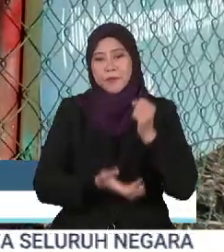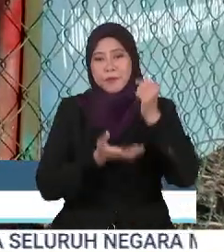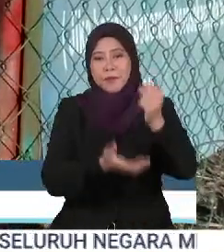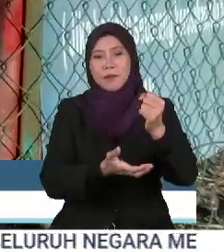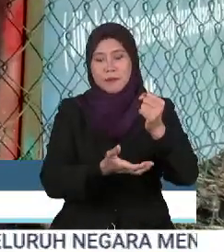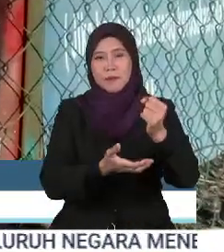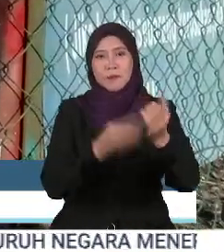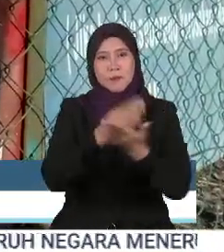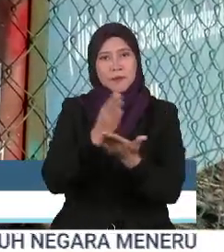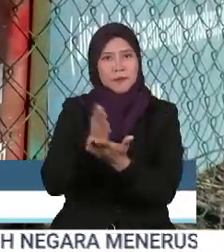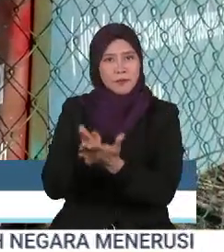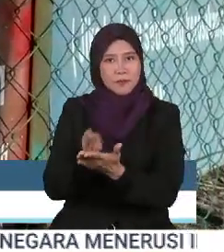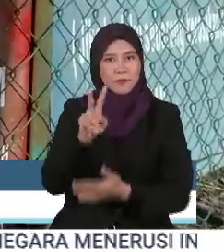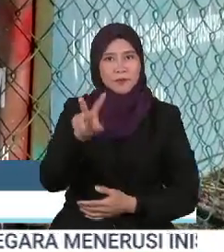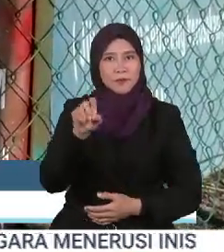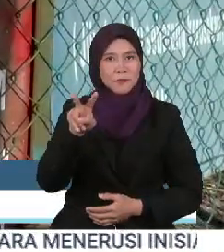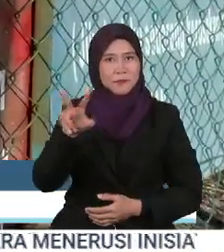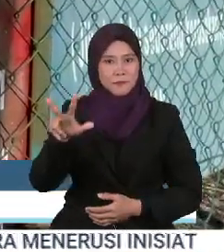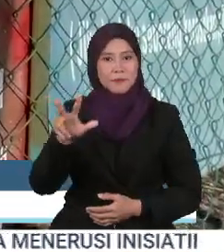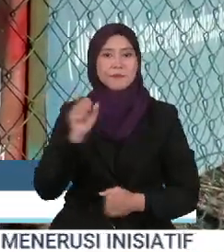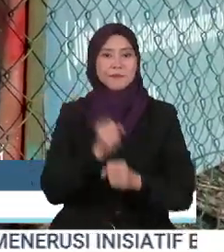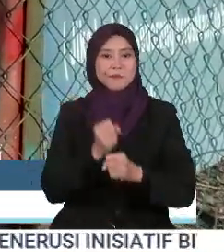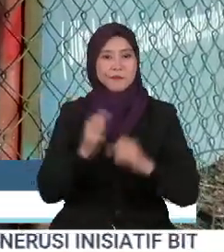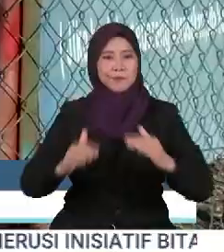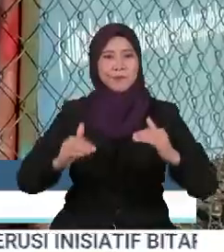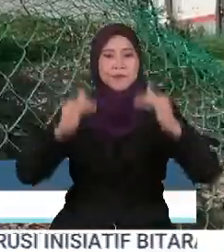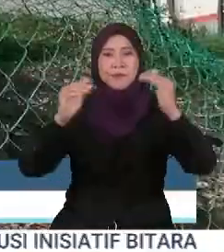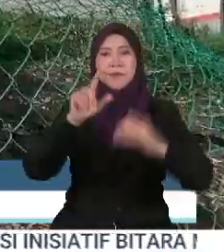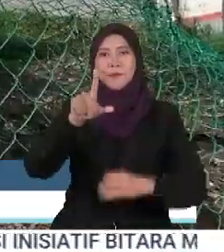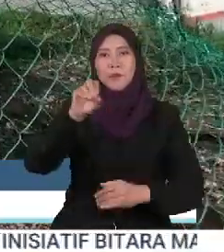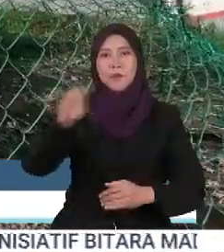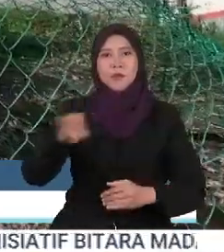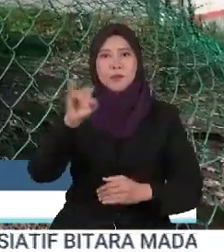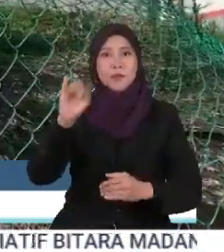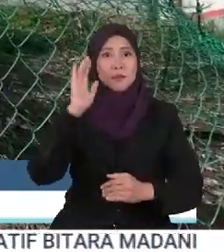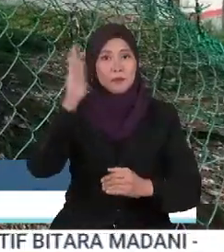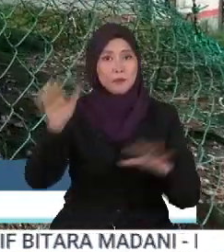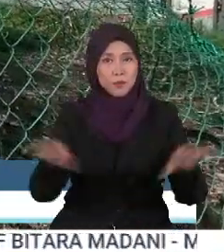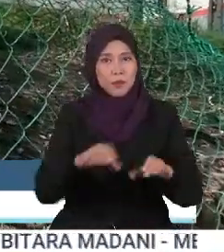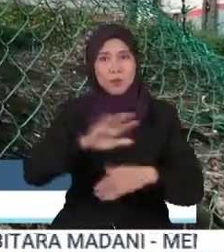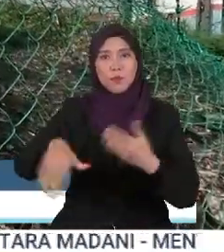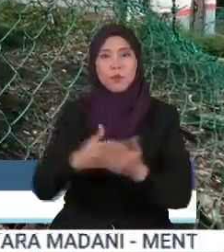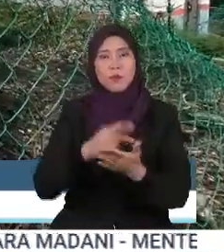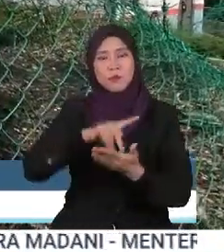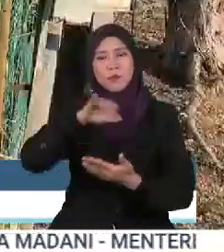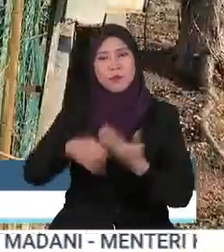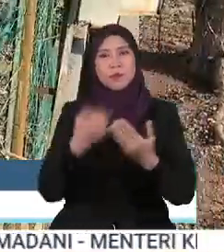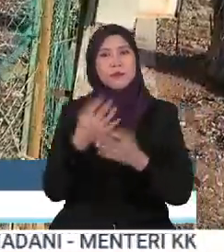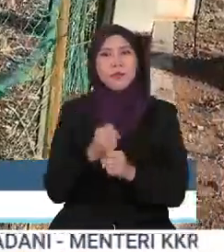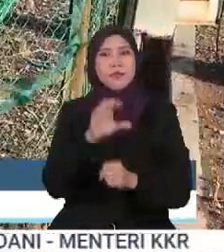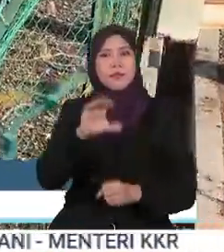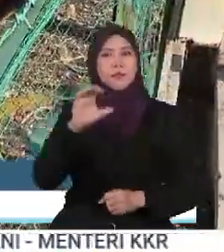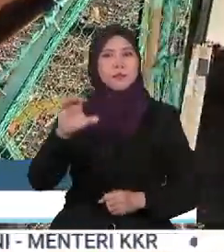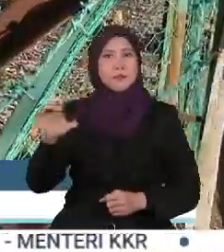inisiatif belanjaan 2023 tersebut akan dilaksana sehingga keseluruhan Project memperoleh